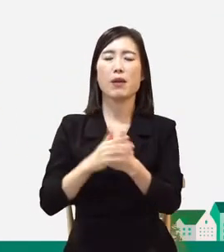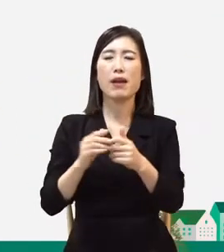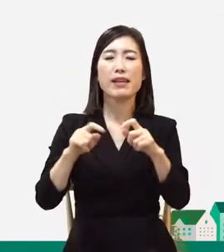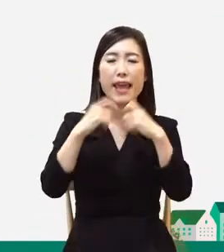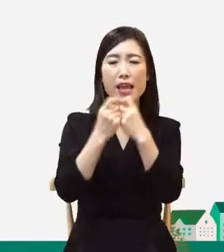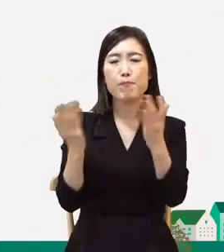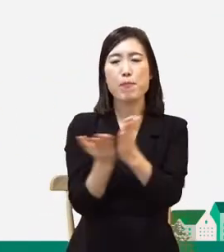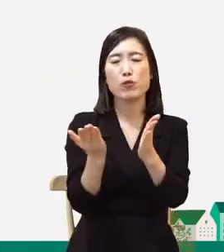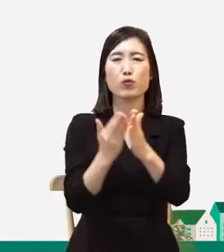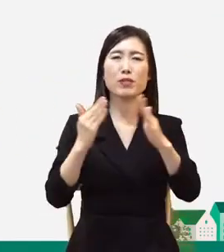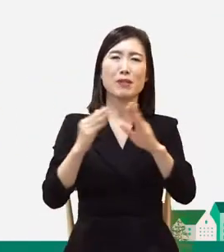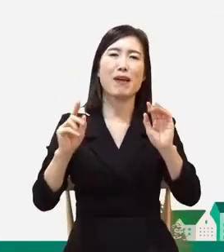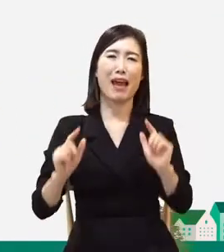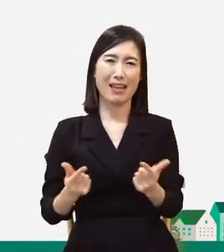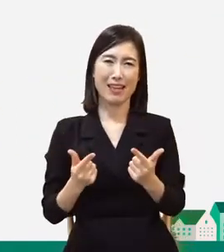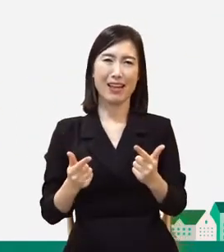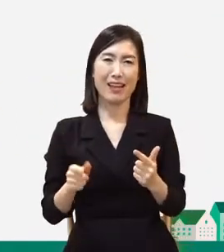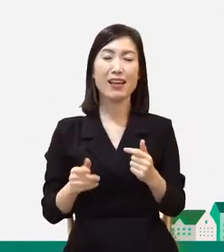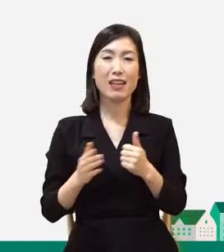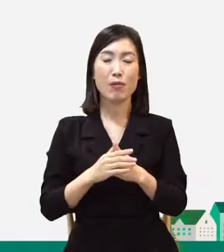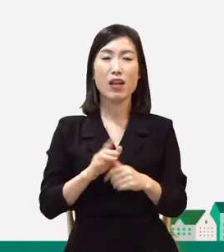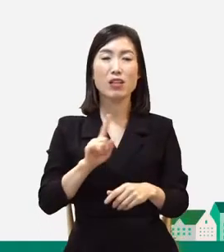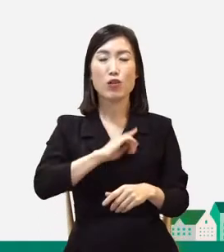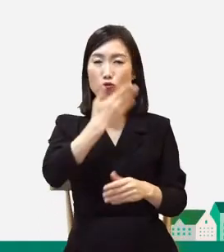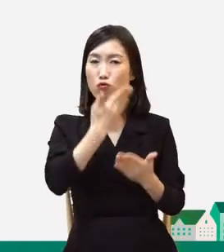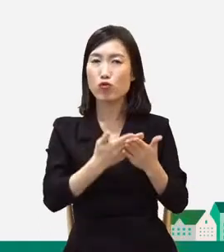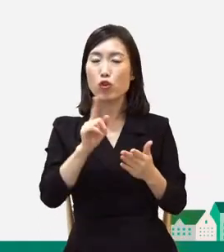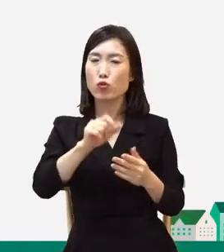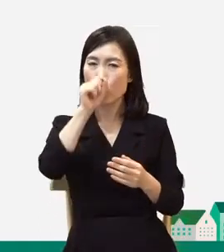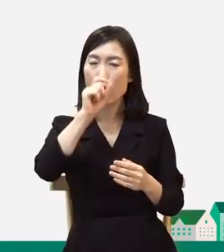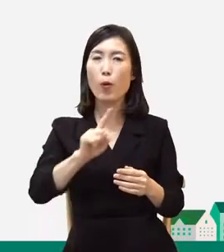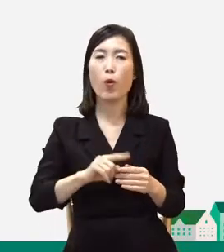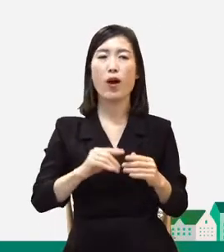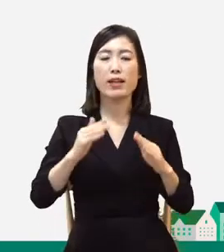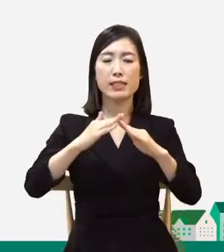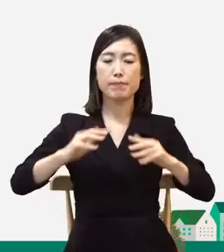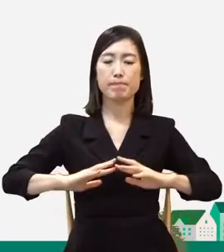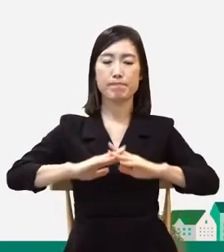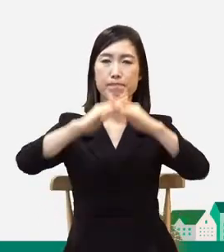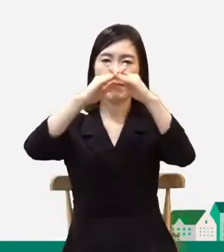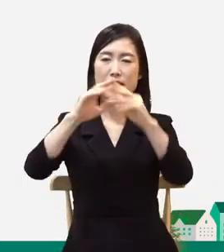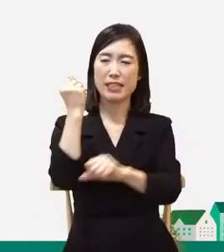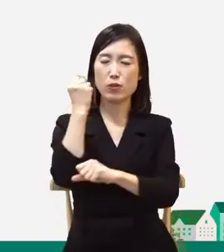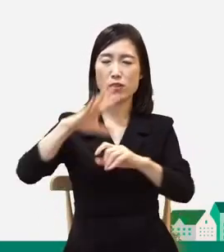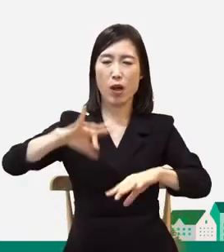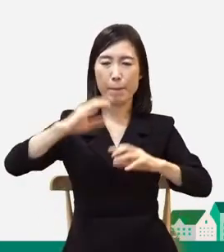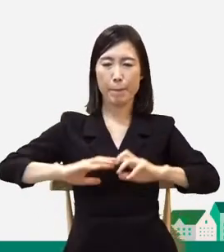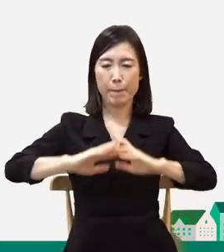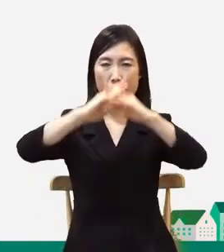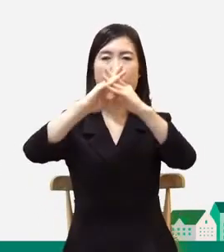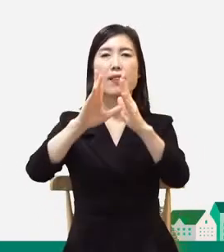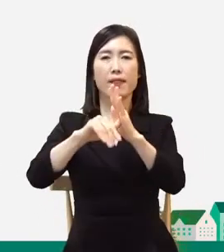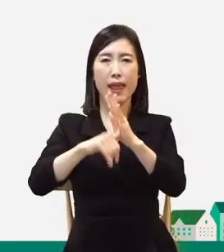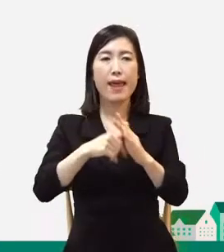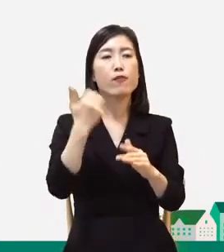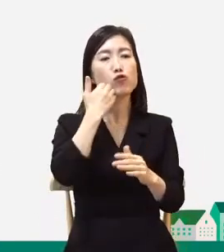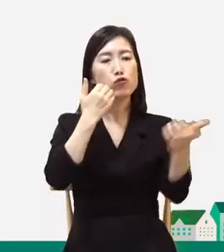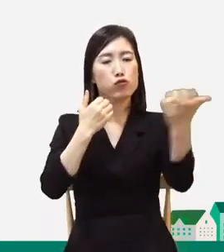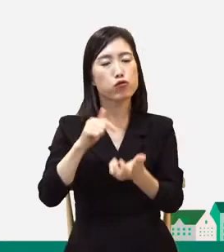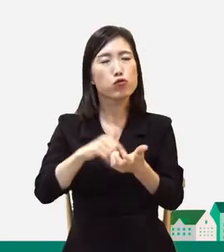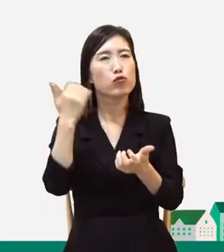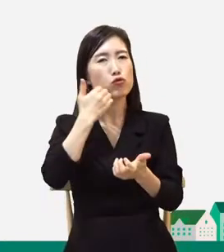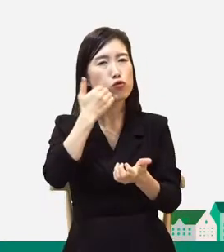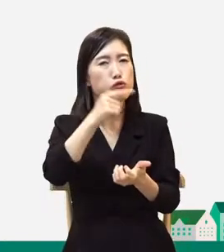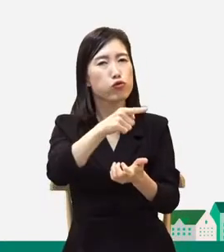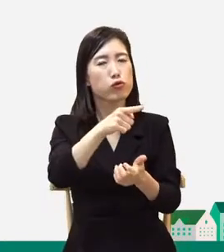되면서 뭔가 수요자한테 꼭 필요한 거는 사실 설계 단계부터 이런 것들을 고려하면서 지어야 하는데 공사가 현재로서는 그런 것들을